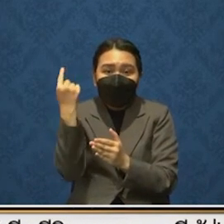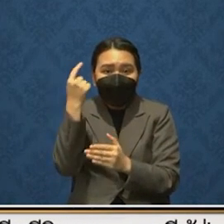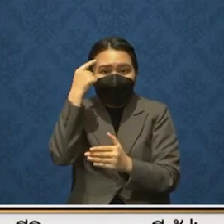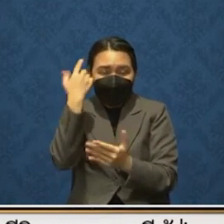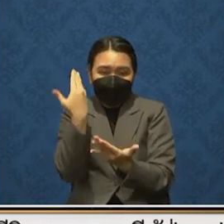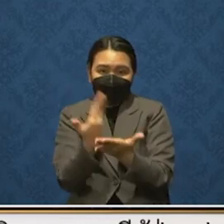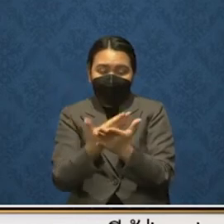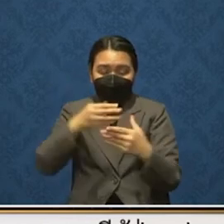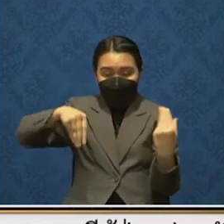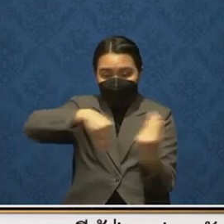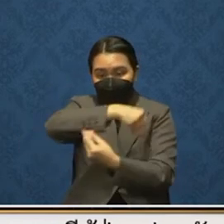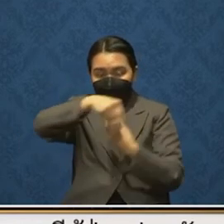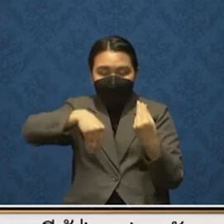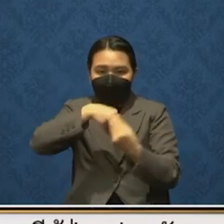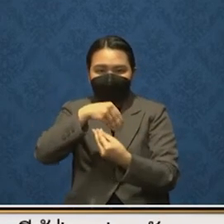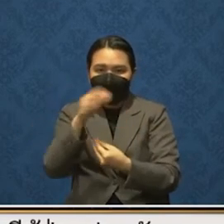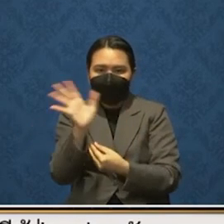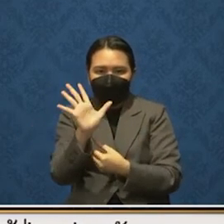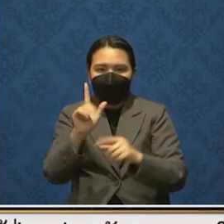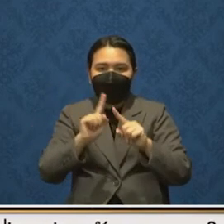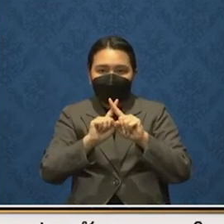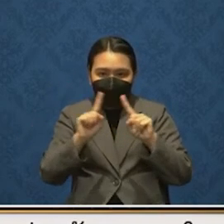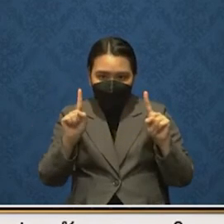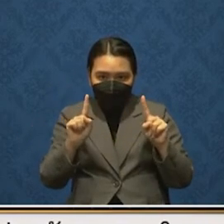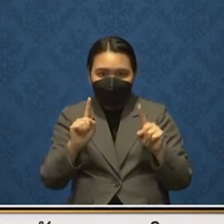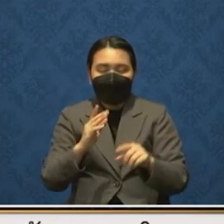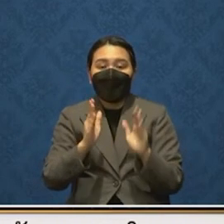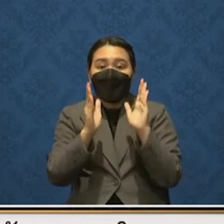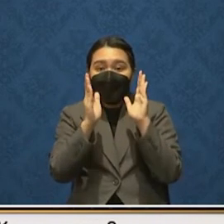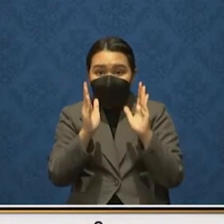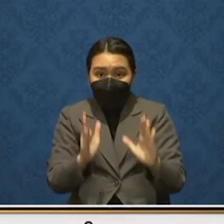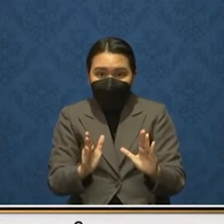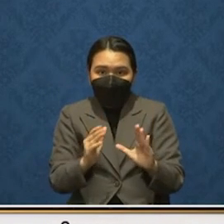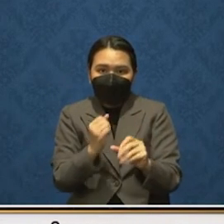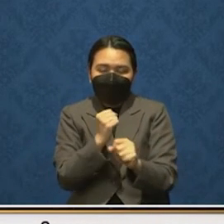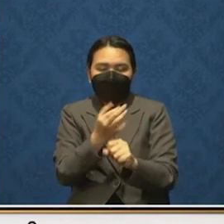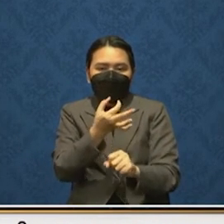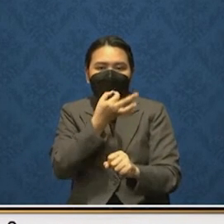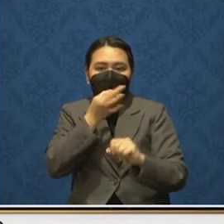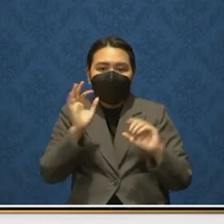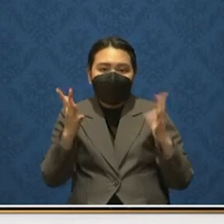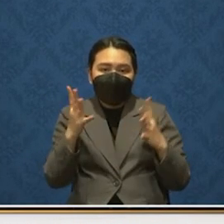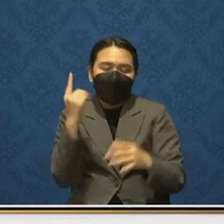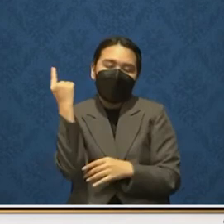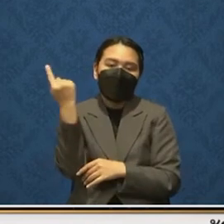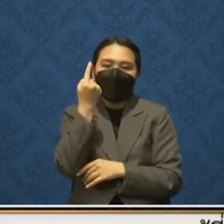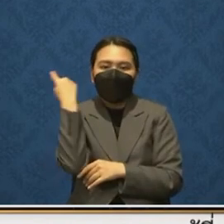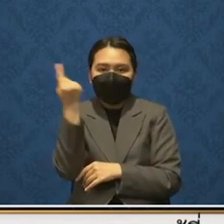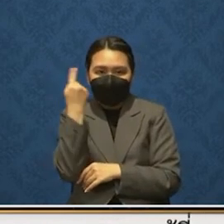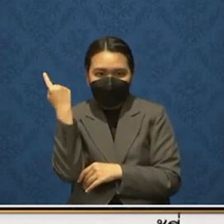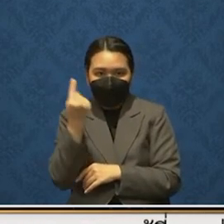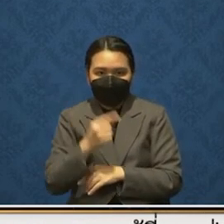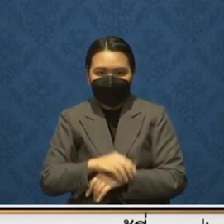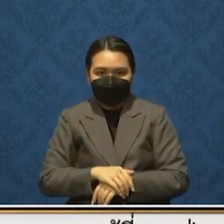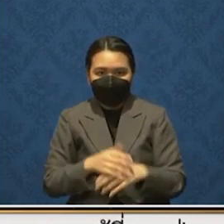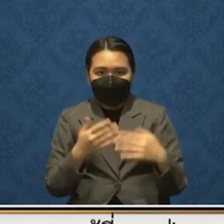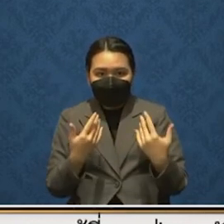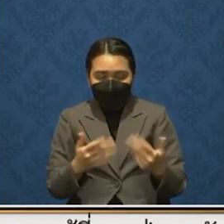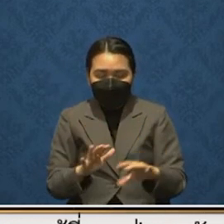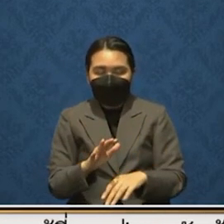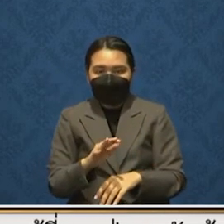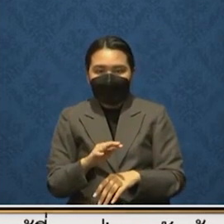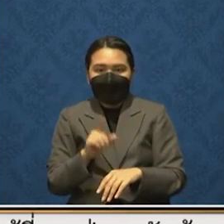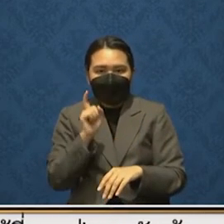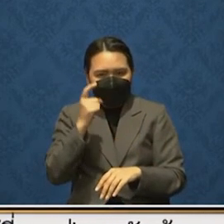ตะพัดนะครับแต่บอกวาคนกับไมทำหากินนะเที่ยวก็คจะเอาเงินไป